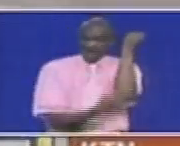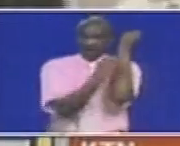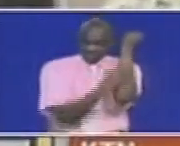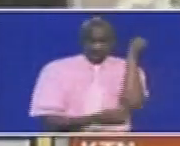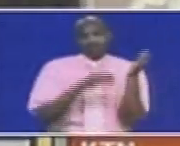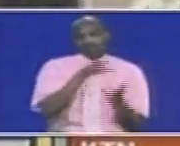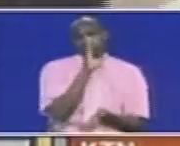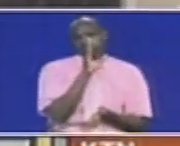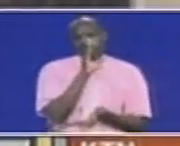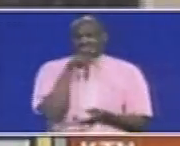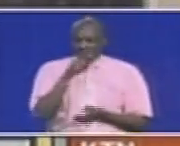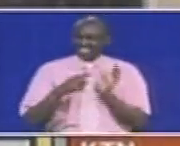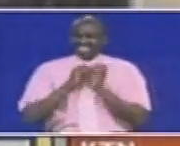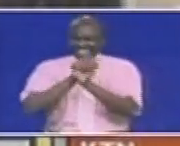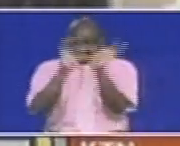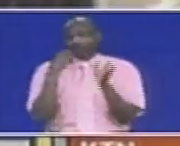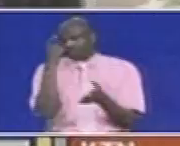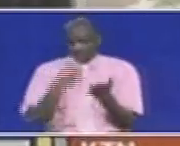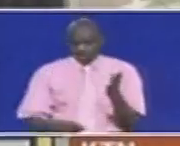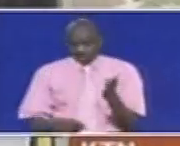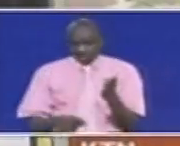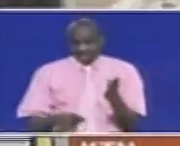zaidi, na kuthibitisha ule msemo